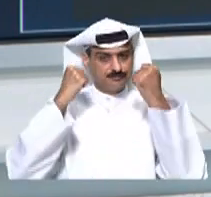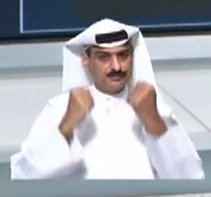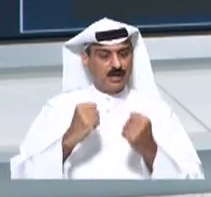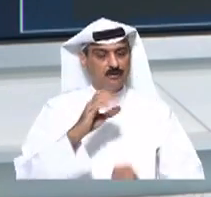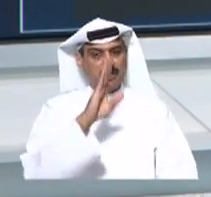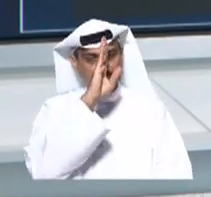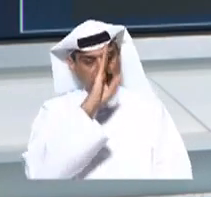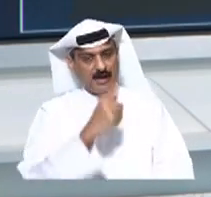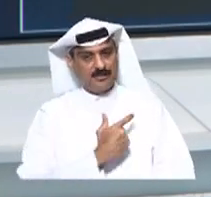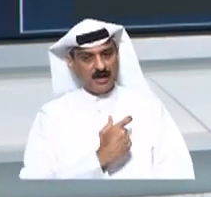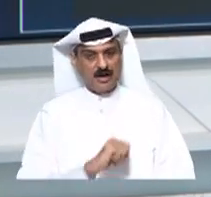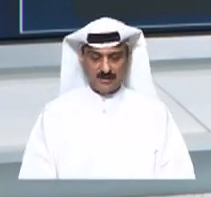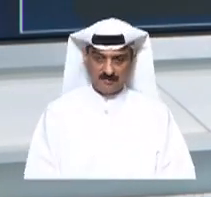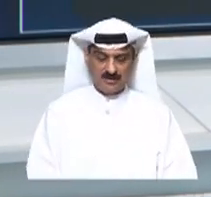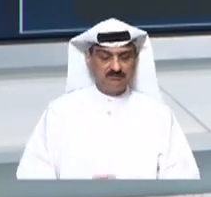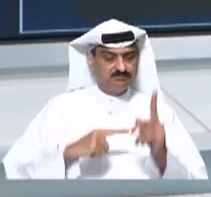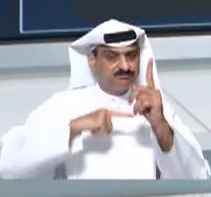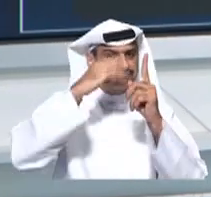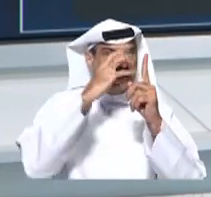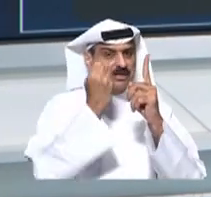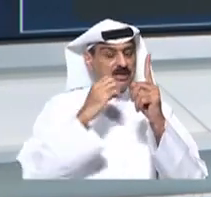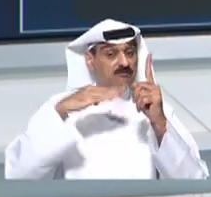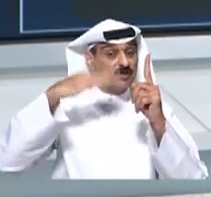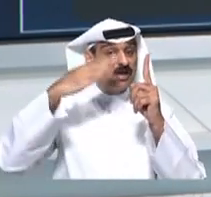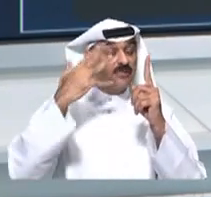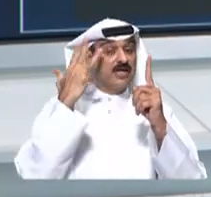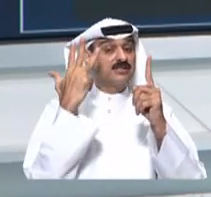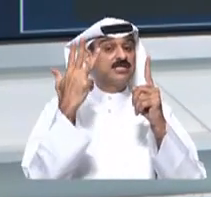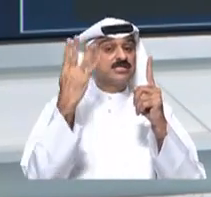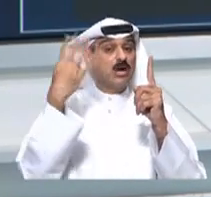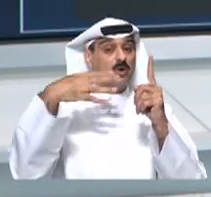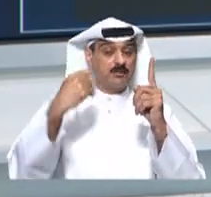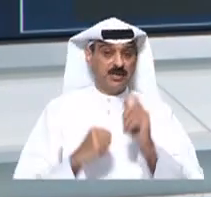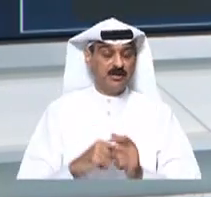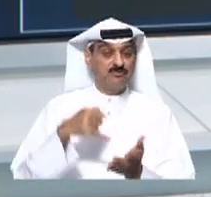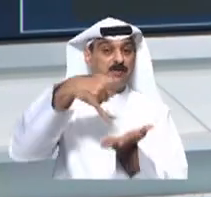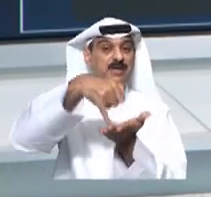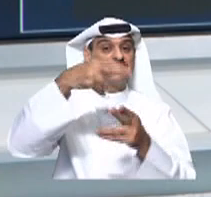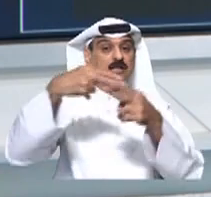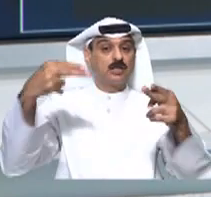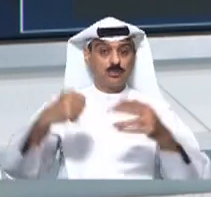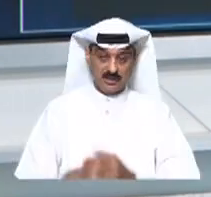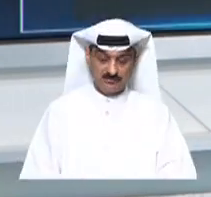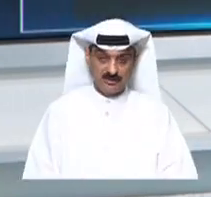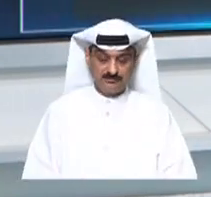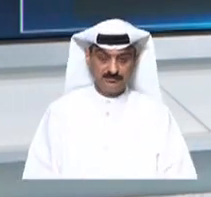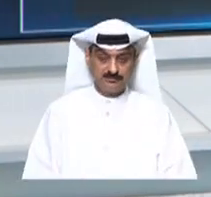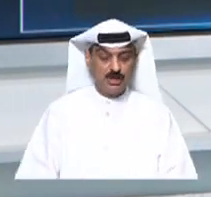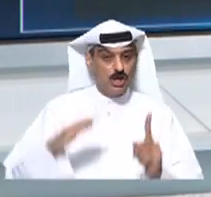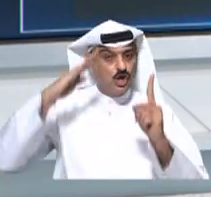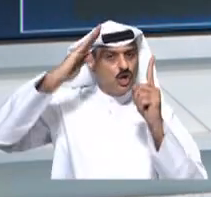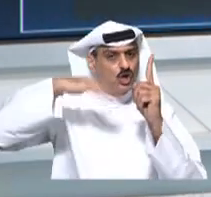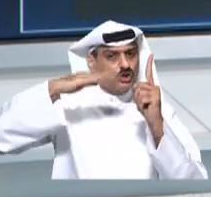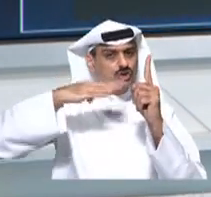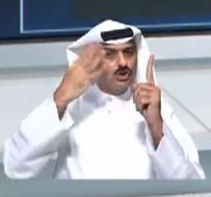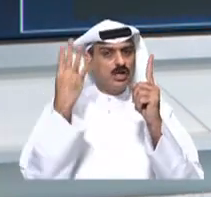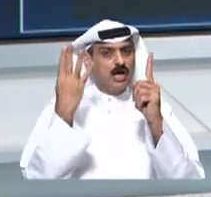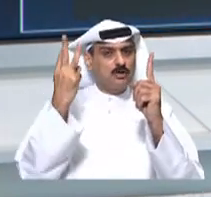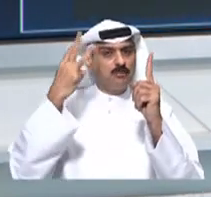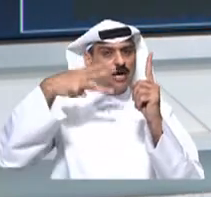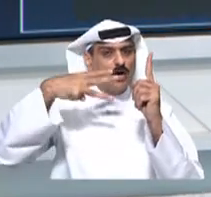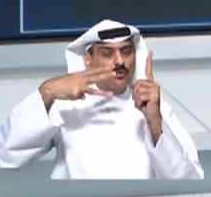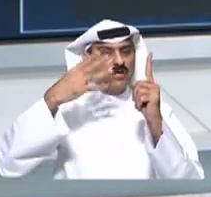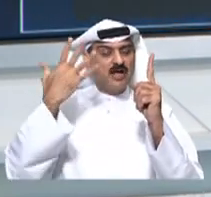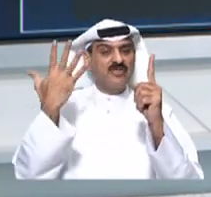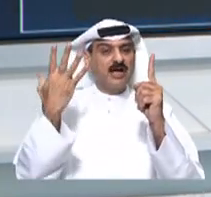الاثنين والثلاثة، متوقع أن تصل درجات الحرارة العظمى 49 درجة مئوية في مدينة الكويت، درجات الحرارة الصغرى ما بين 34 إلى